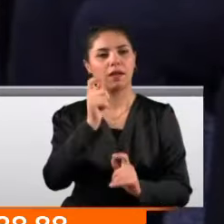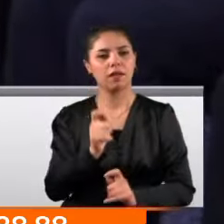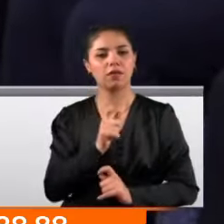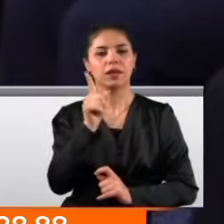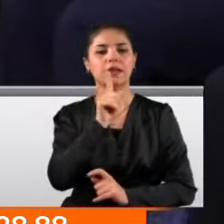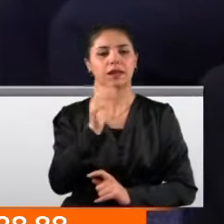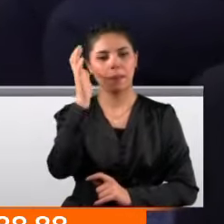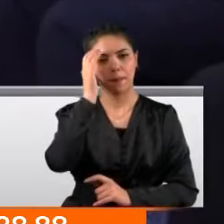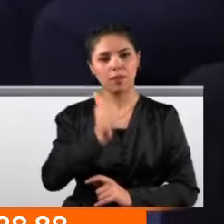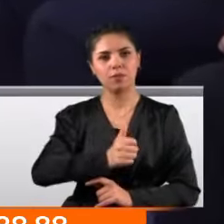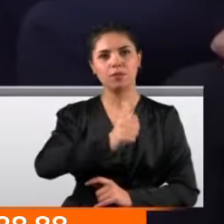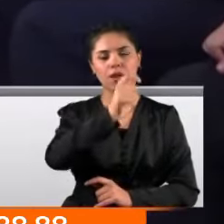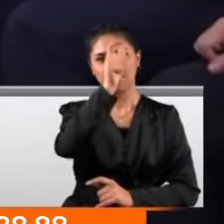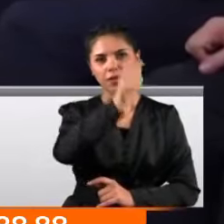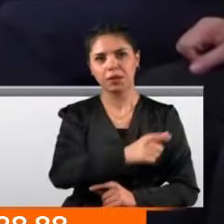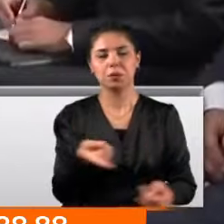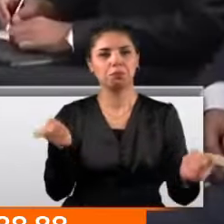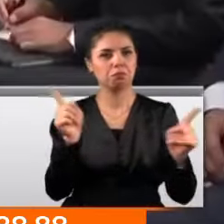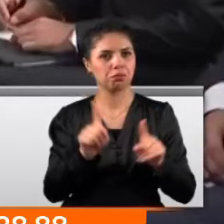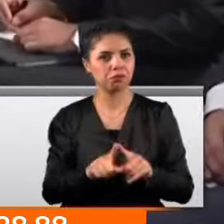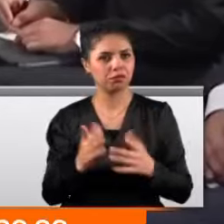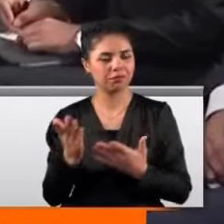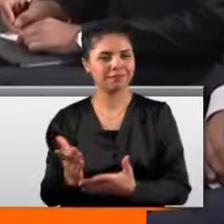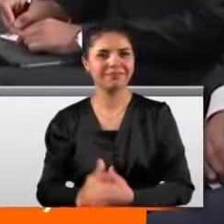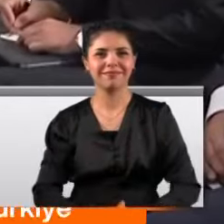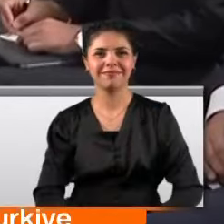İngiltere Başbakanı Keir Starmer'la da bir araya geldi.